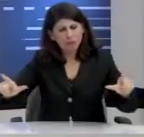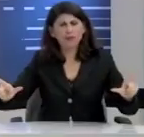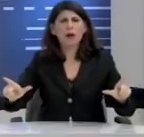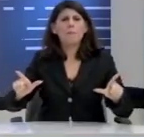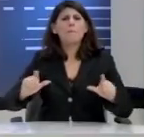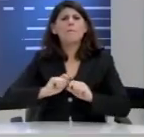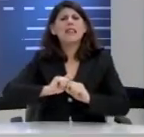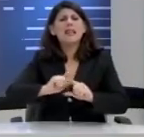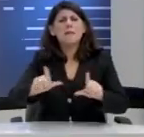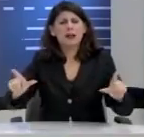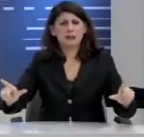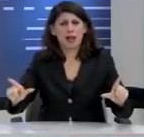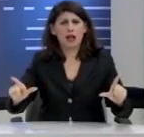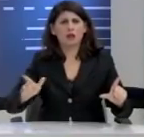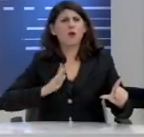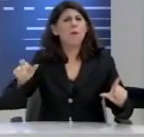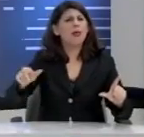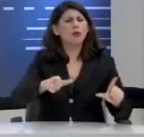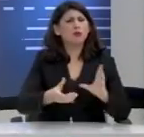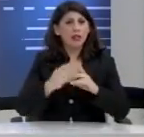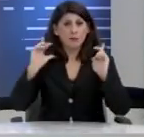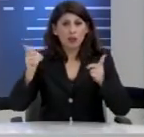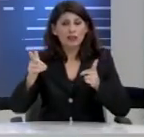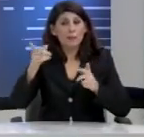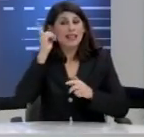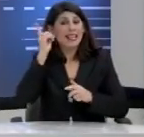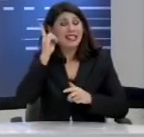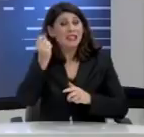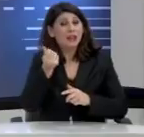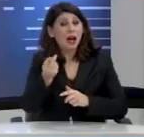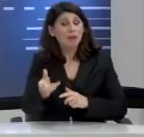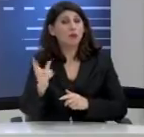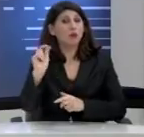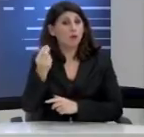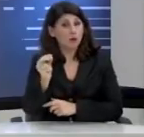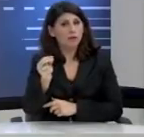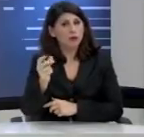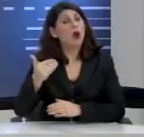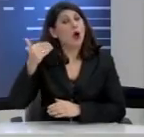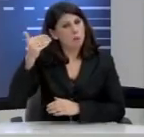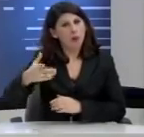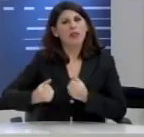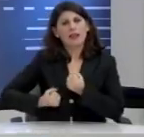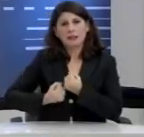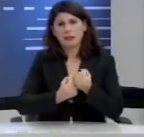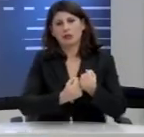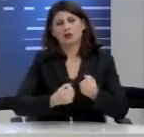Νέας Δημοκρατίας με τα κινητά τηλέφωνα των βουλευτών που προτίθεται να στηρίξουν την